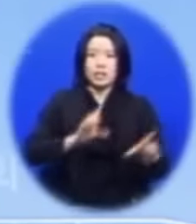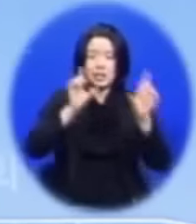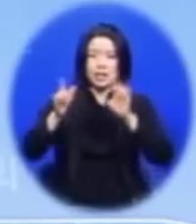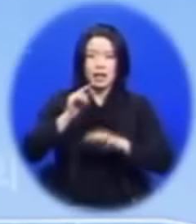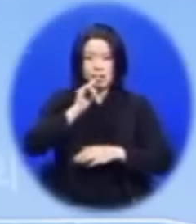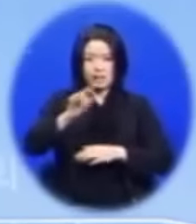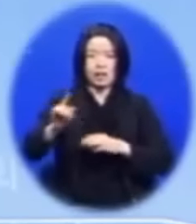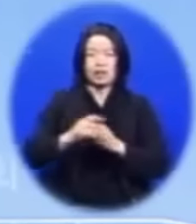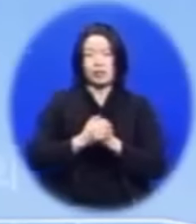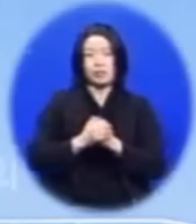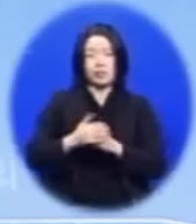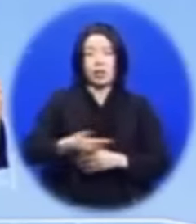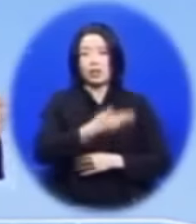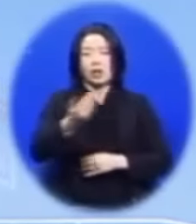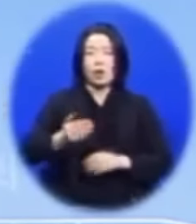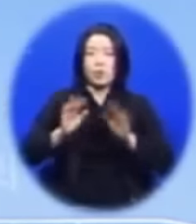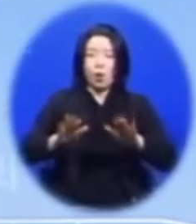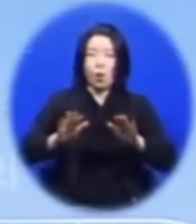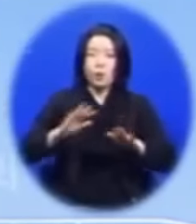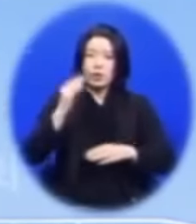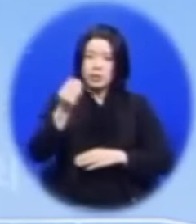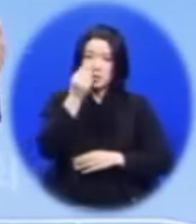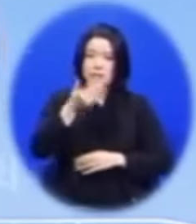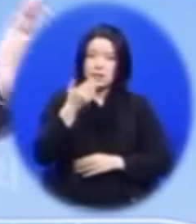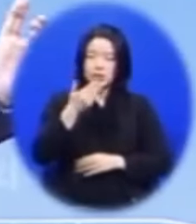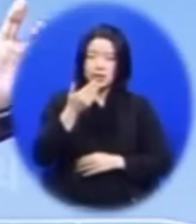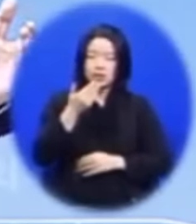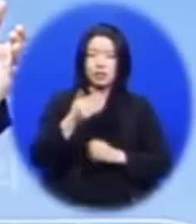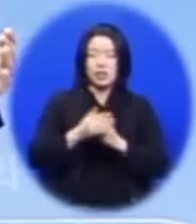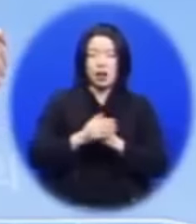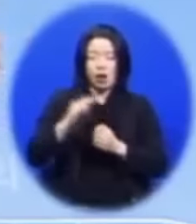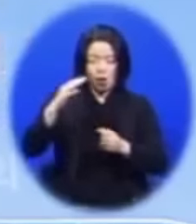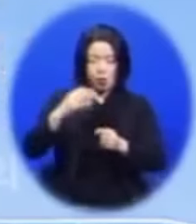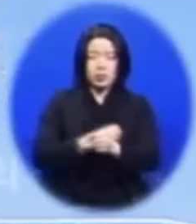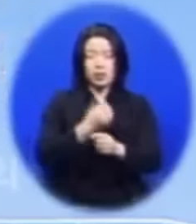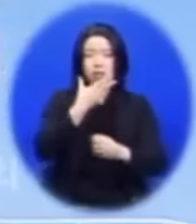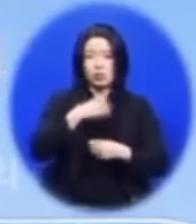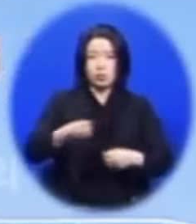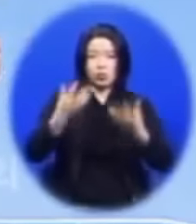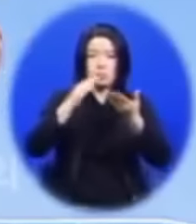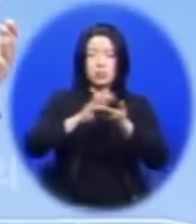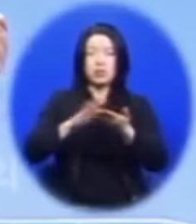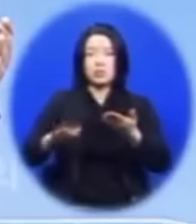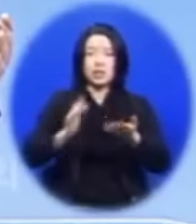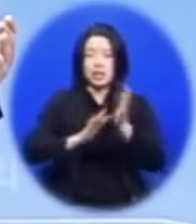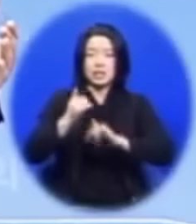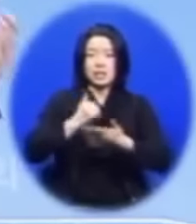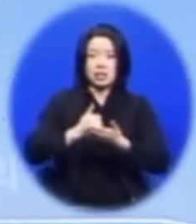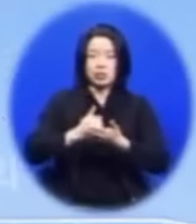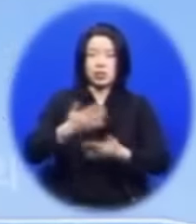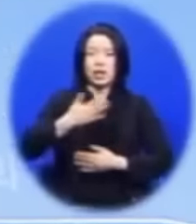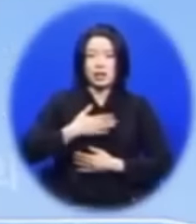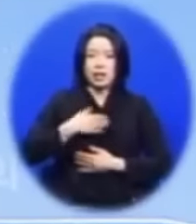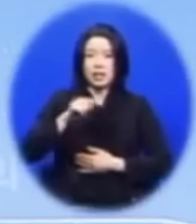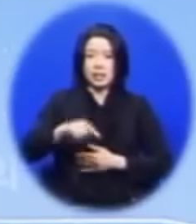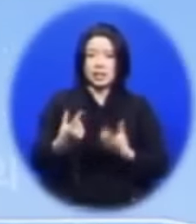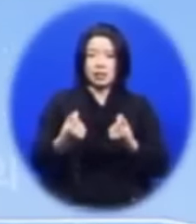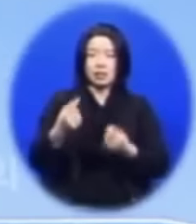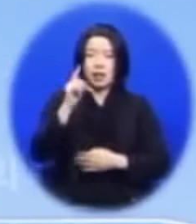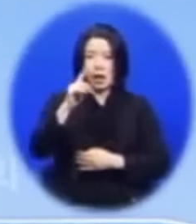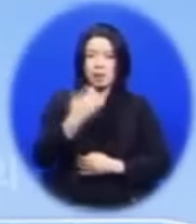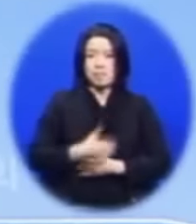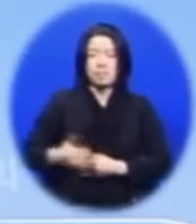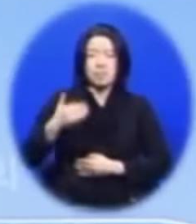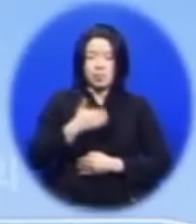살리라 여러분 오늘 성찬은 엄청난 축복입니다 예수님과 나는 이렇게 한 몸인